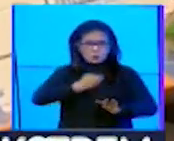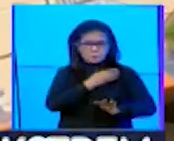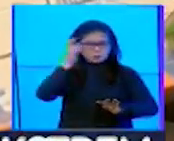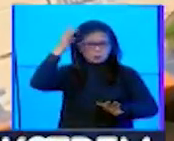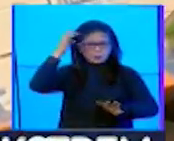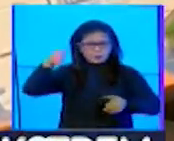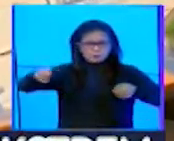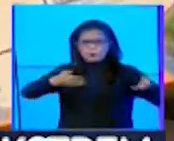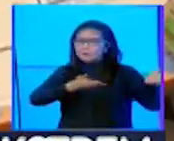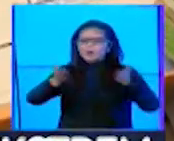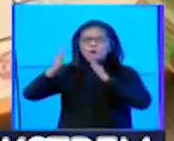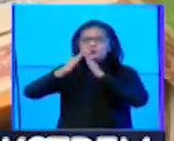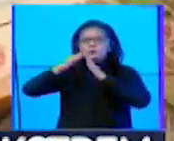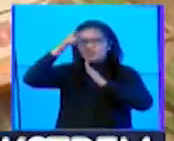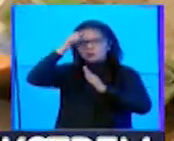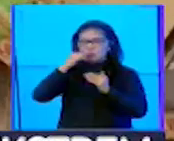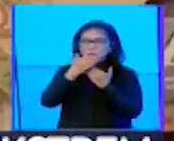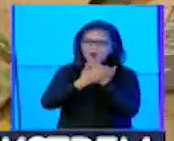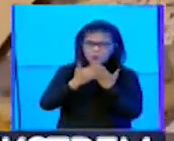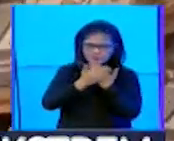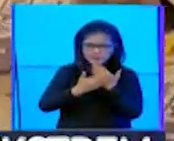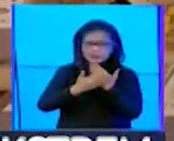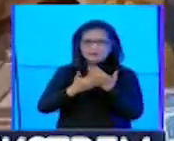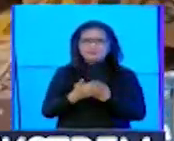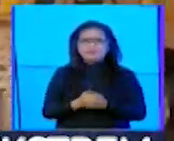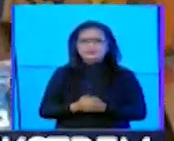yaitu sopir truk dibawa kerumah sakit untuk dirawat